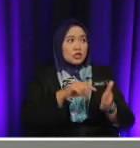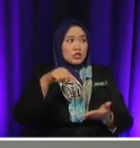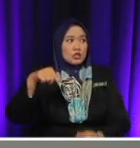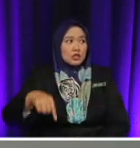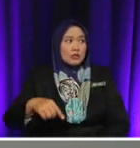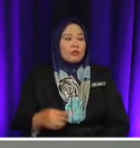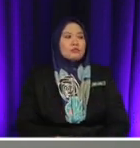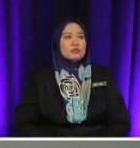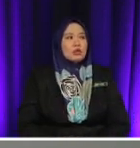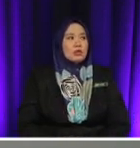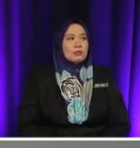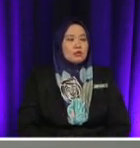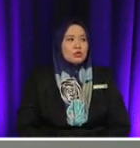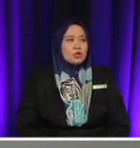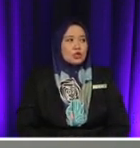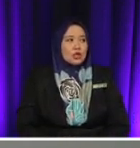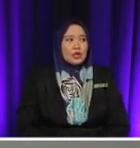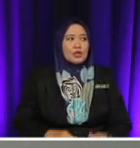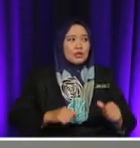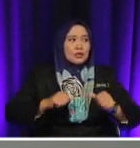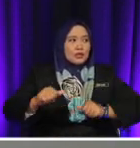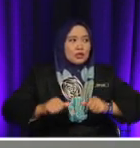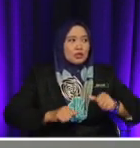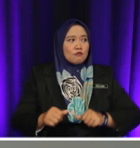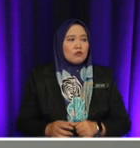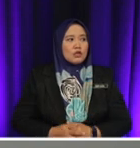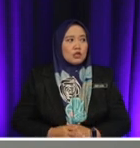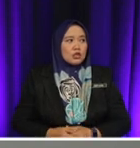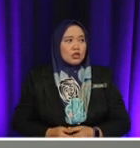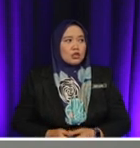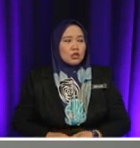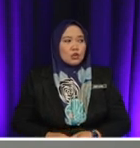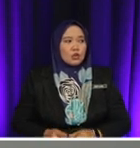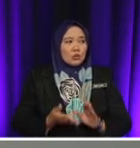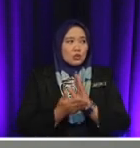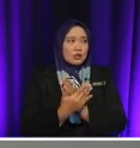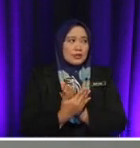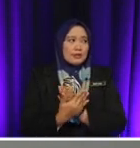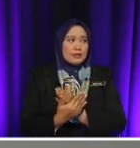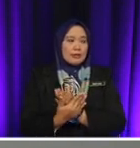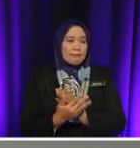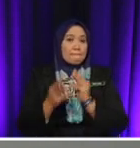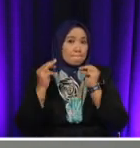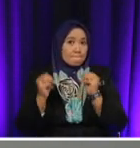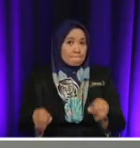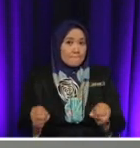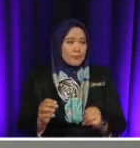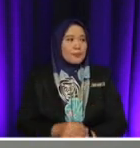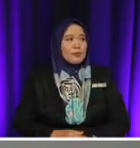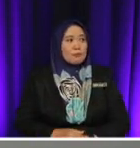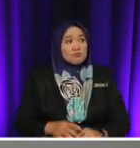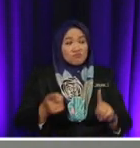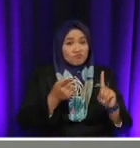dijalankan oleh manusia gambar rajah yang pertama itu adalah berkait dengan kilangoke okey gambar rajah yang kedua adalah berkait